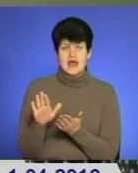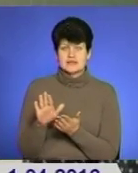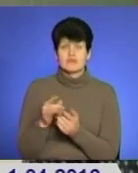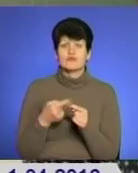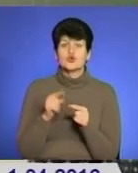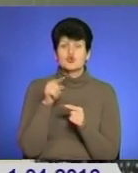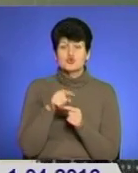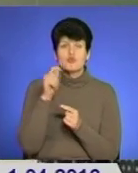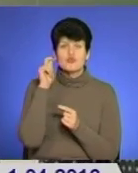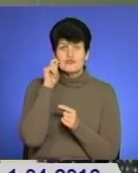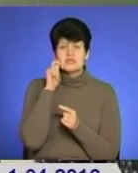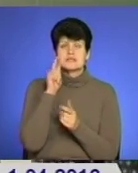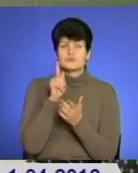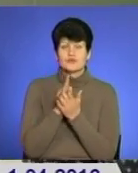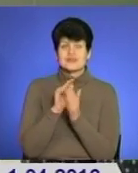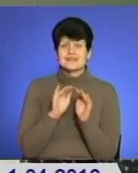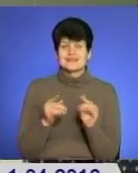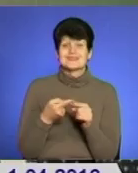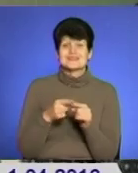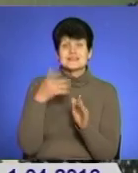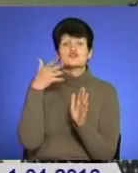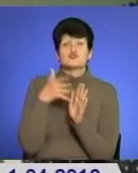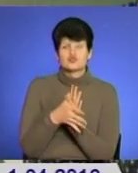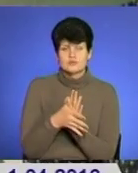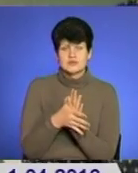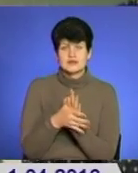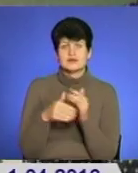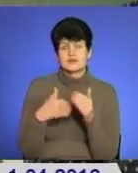В такому віці якраз мають діти це зрозуміти і йти до цієї мрії.